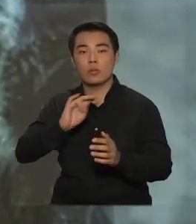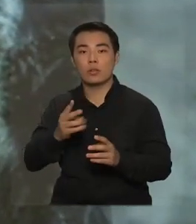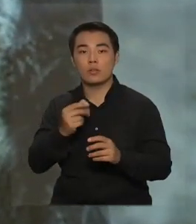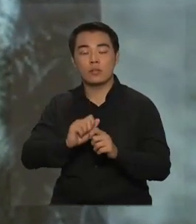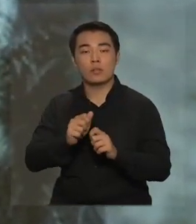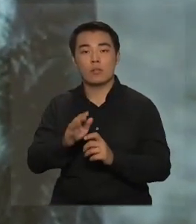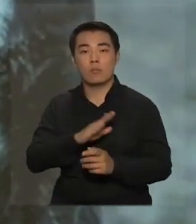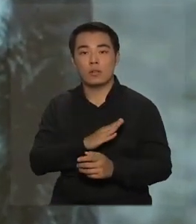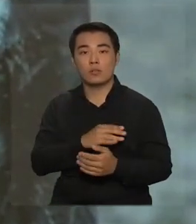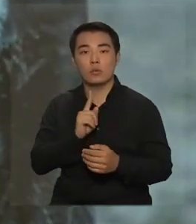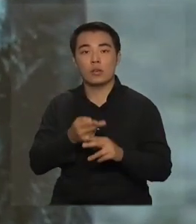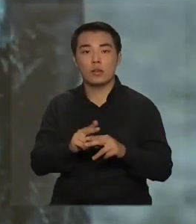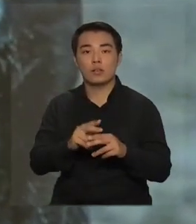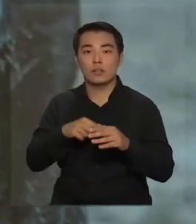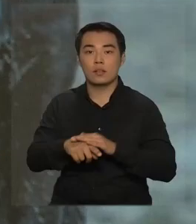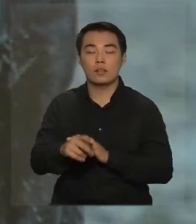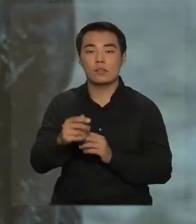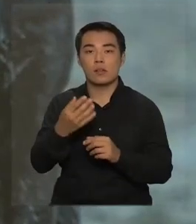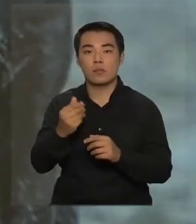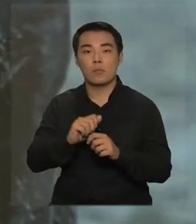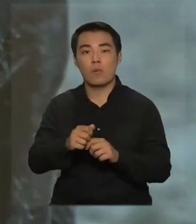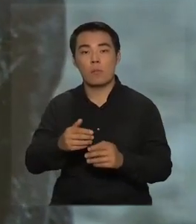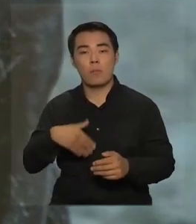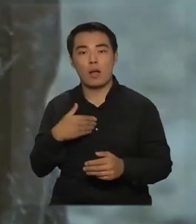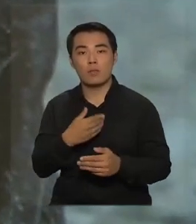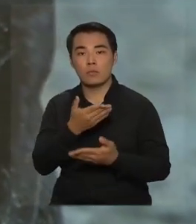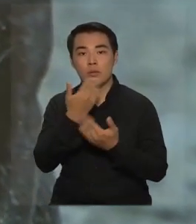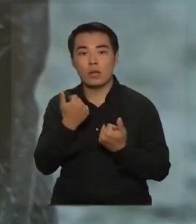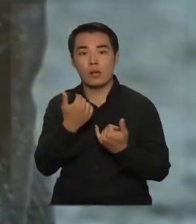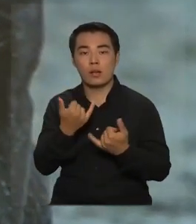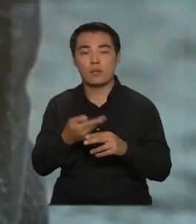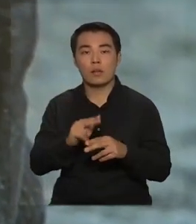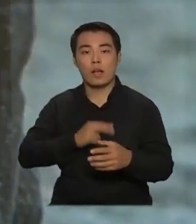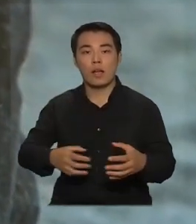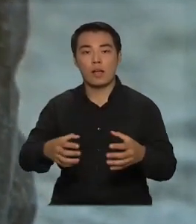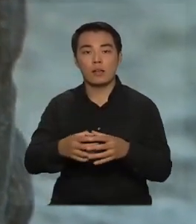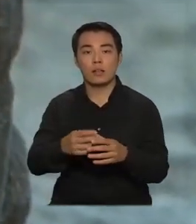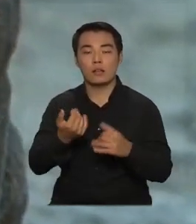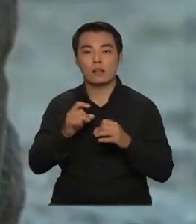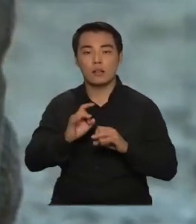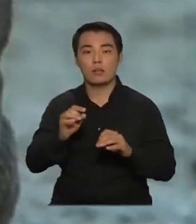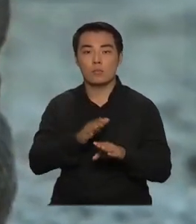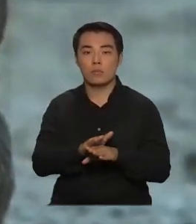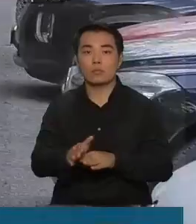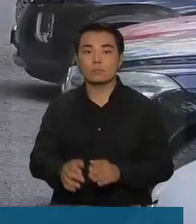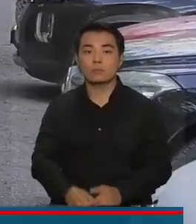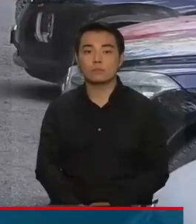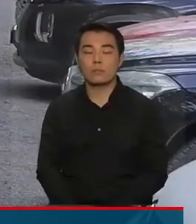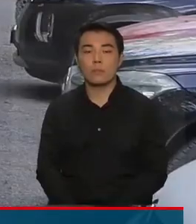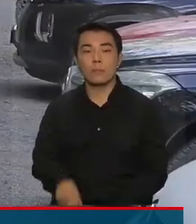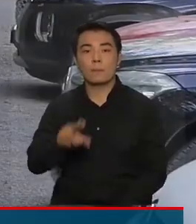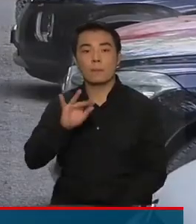теңге бөлінген. Бірақ қыруар қаржыдан халыққа тиер пайда болмай тұр. Тақырыпты өңірдегі әріптесім тарқатып айтады.